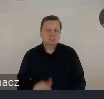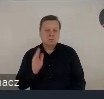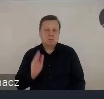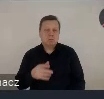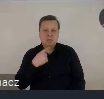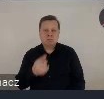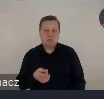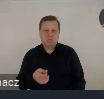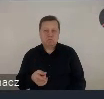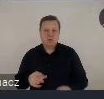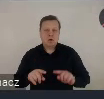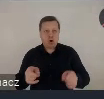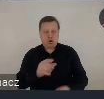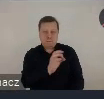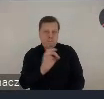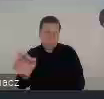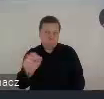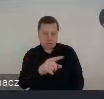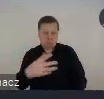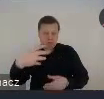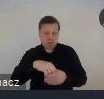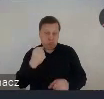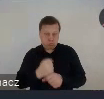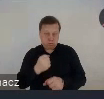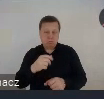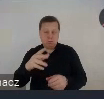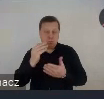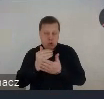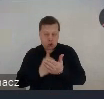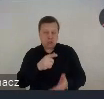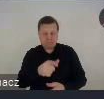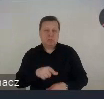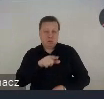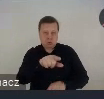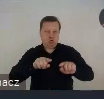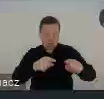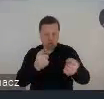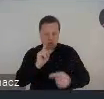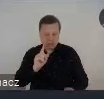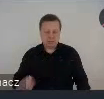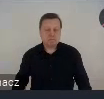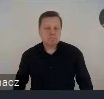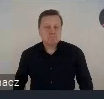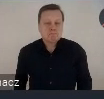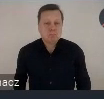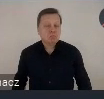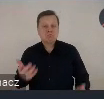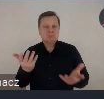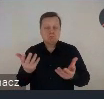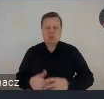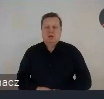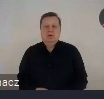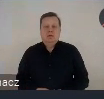realizowane w sensie organizacje biorące udział w programie będą mogły je realizować, to znaczy tego typu